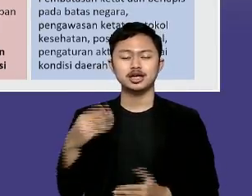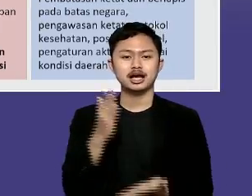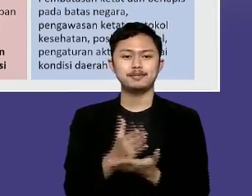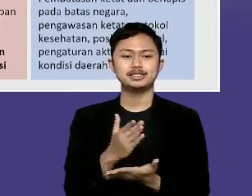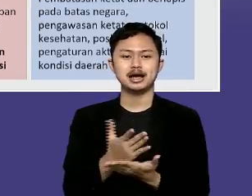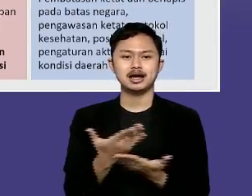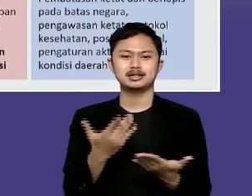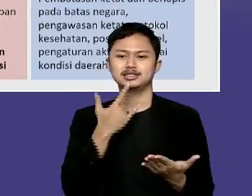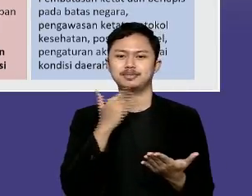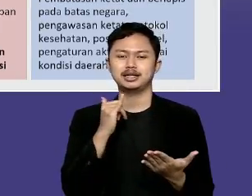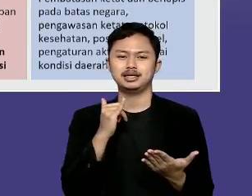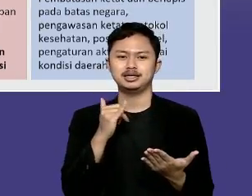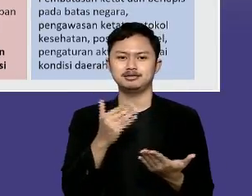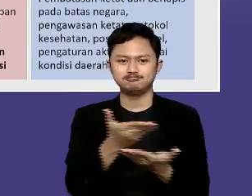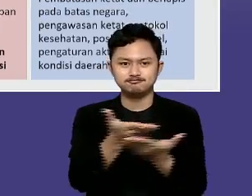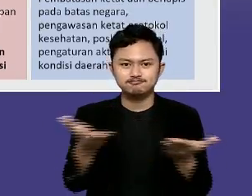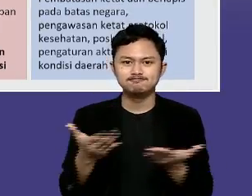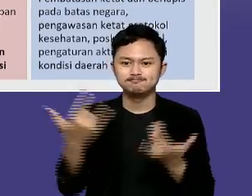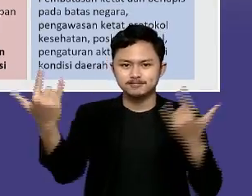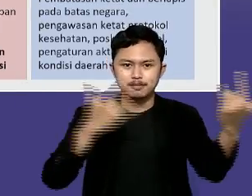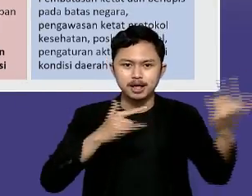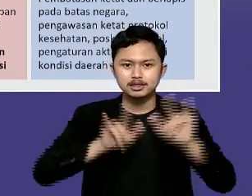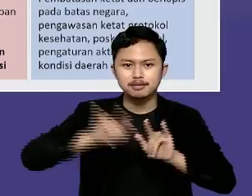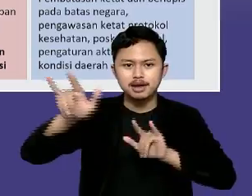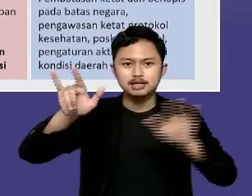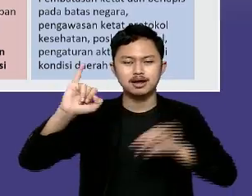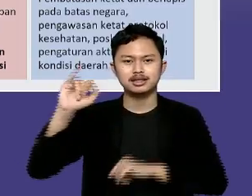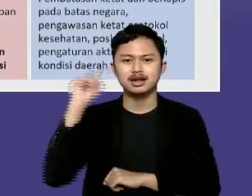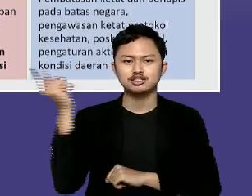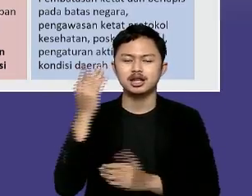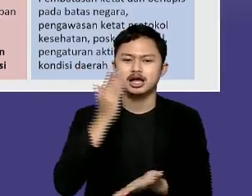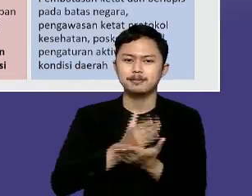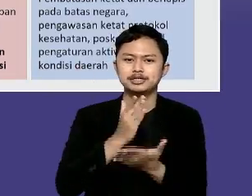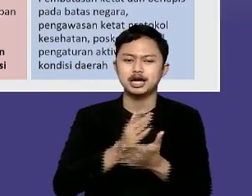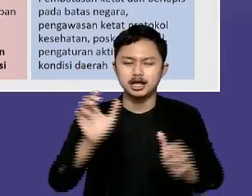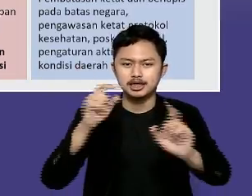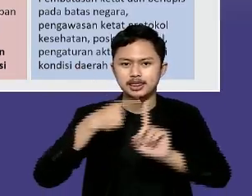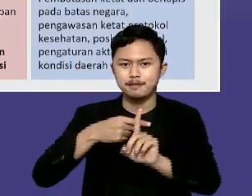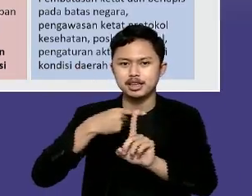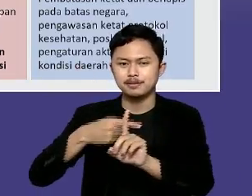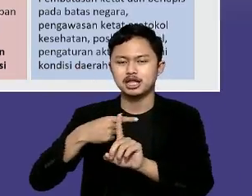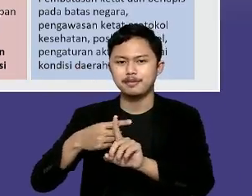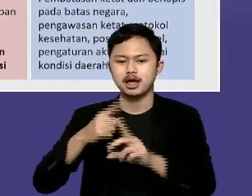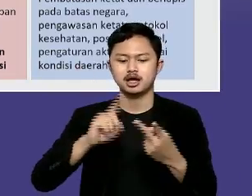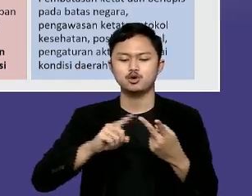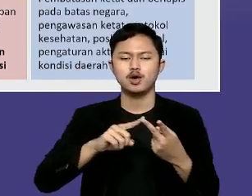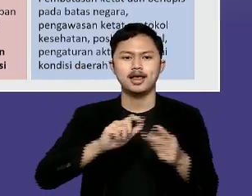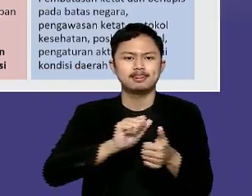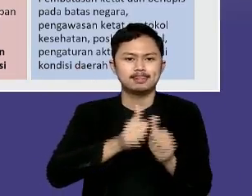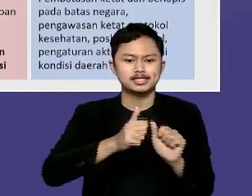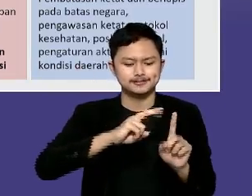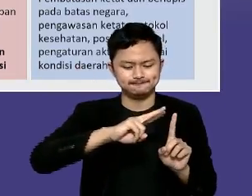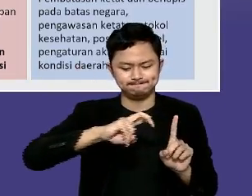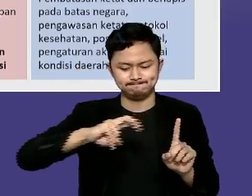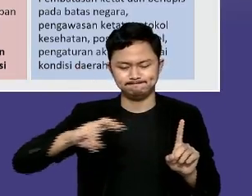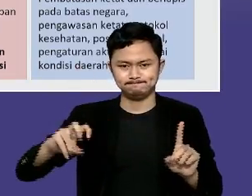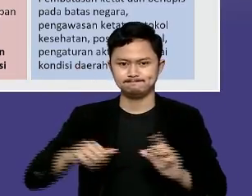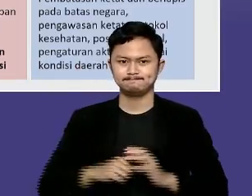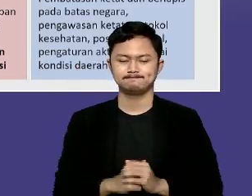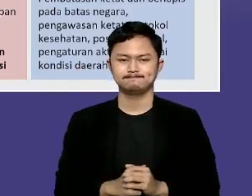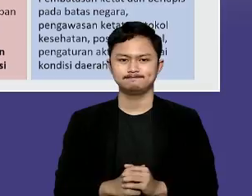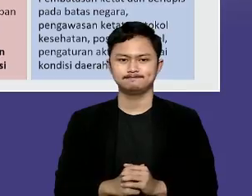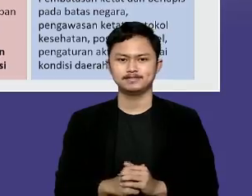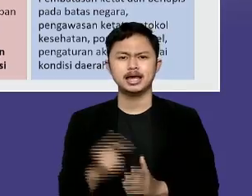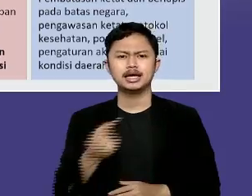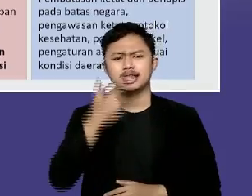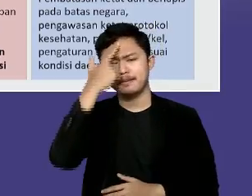kebijakan berlapis pada pelaku perjalanan internasional, serta memasifkan testing dan tracing. Namun, berkaca dari